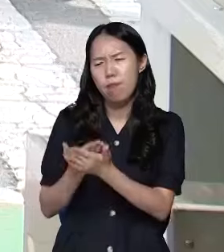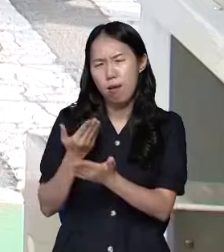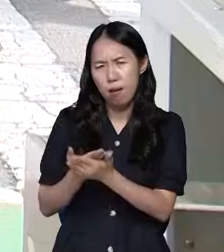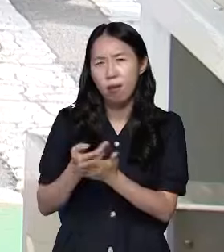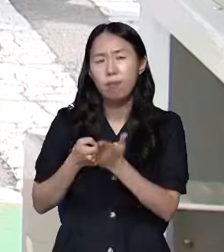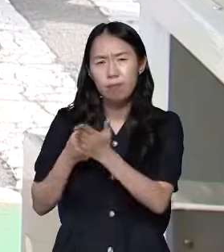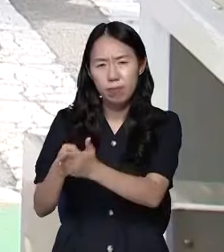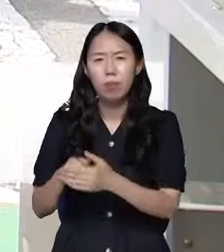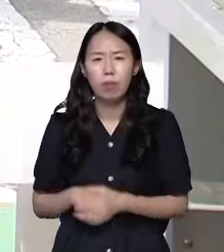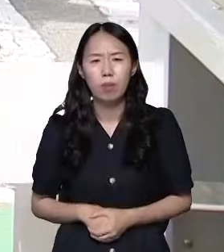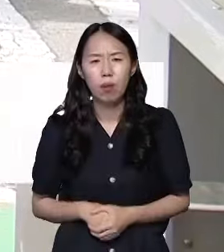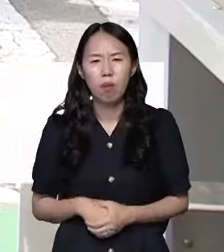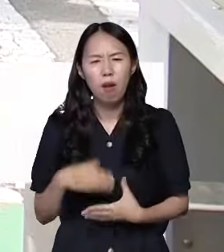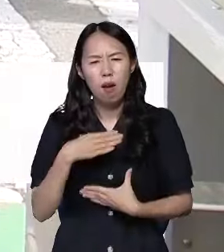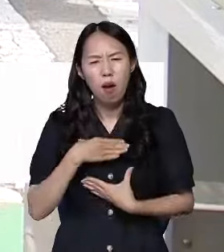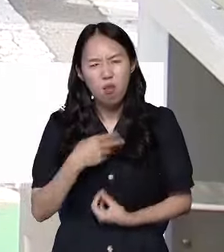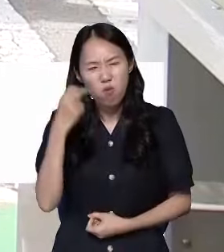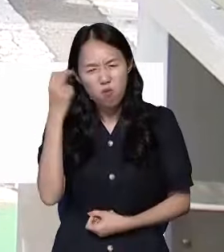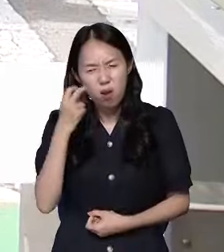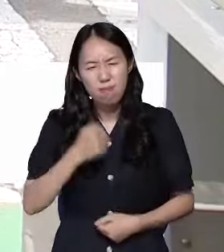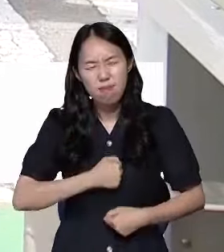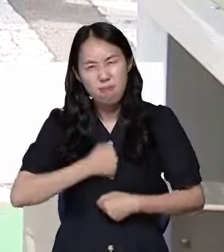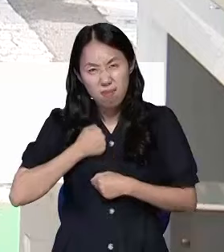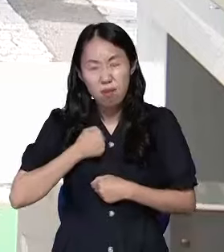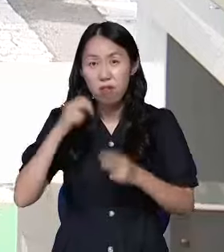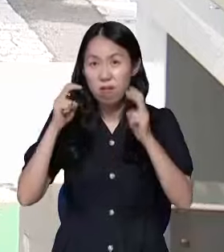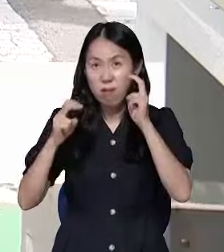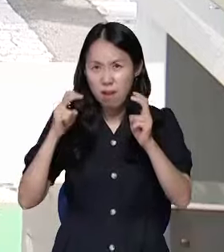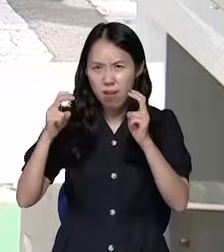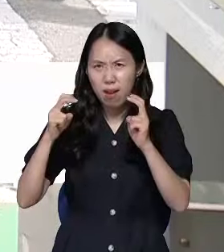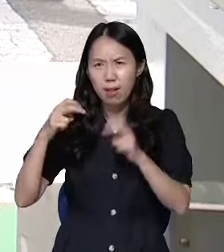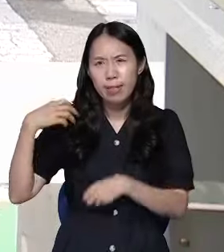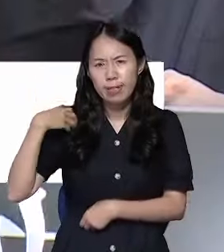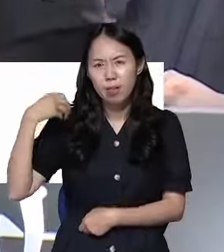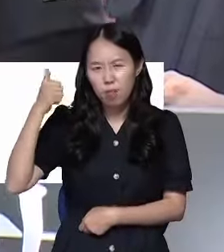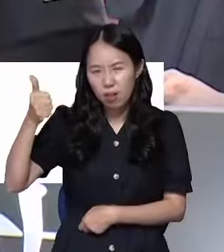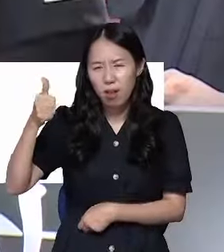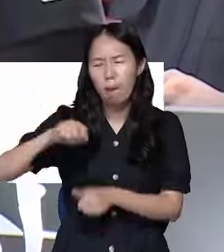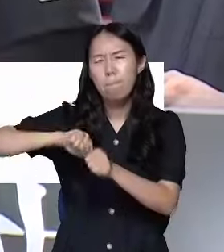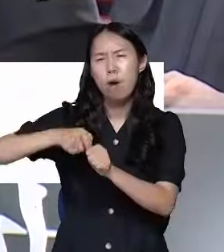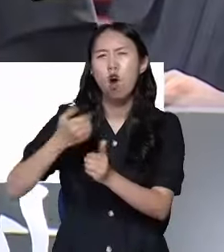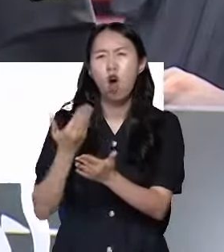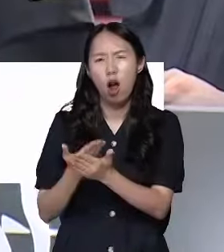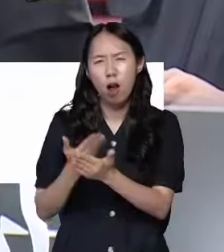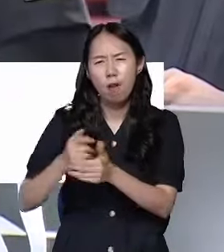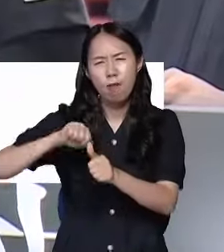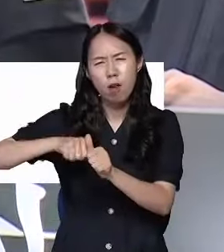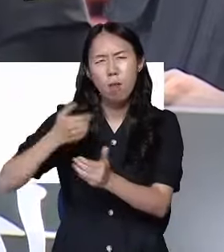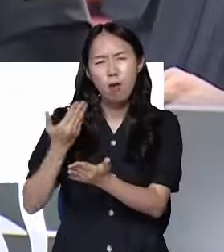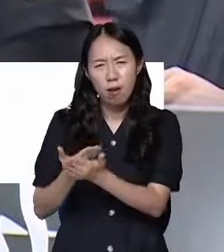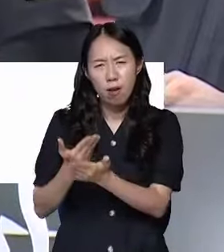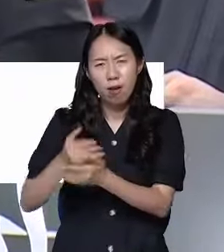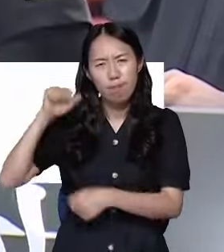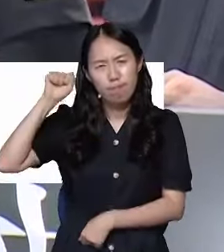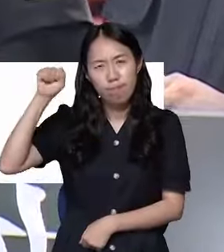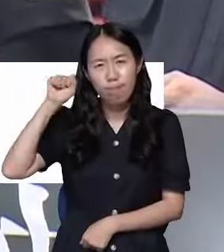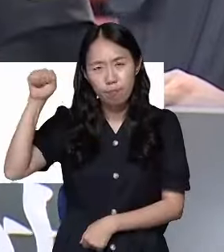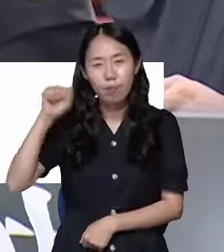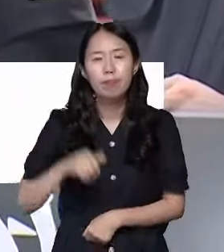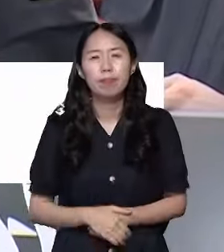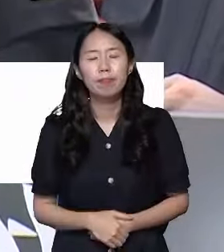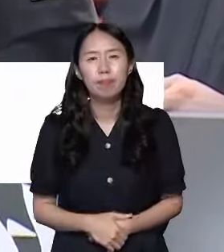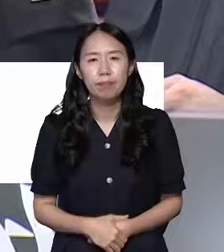안전관리 무책임아 경영 책임자를 처벌하라! 처벌하라! 처벌하라!